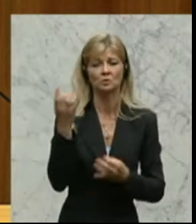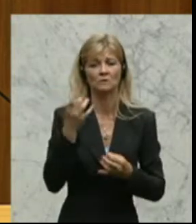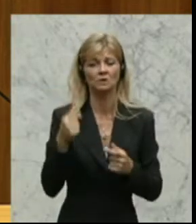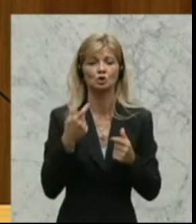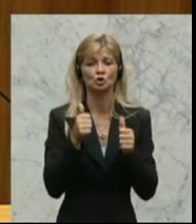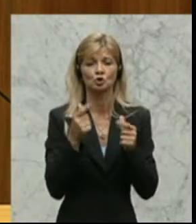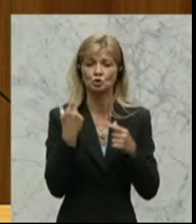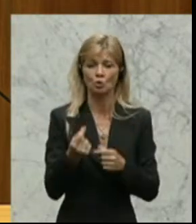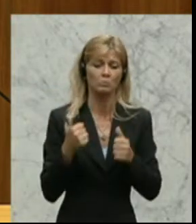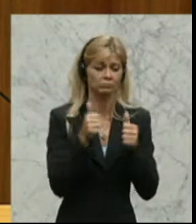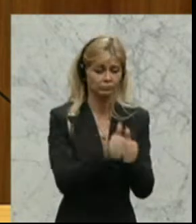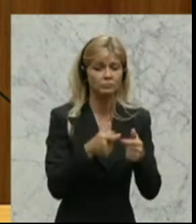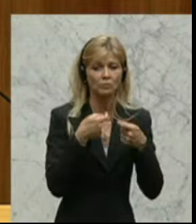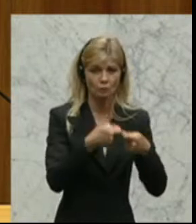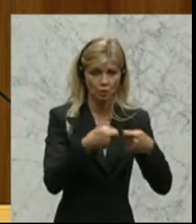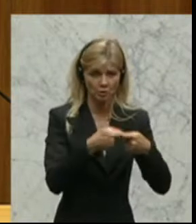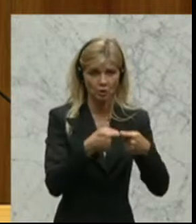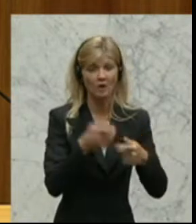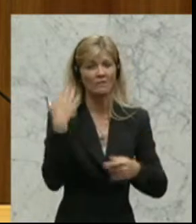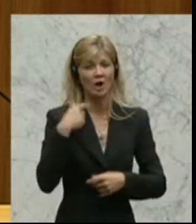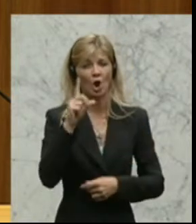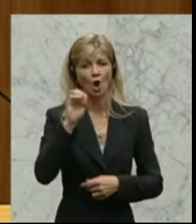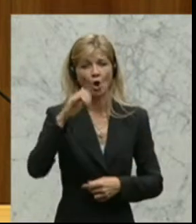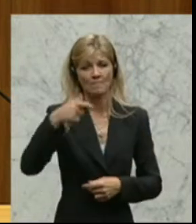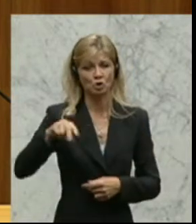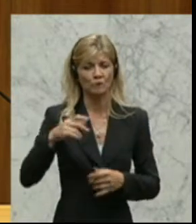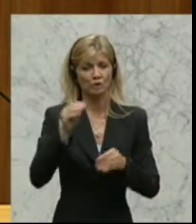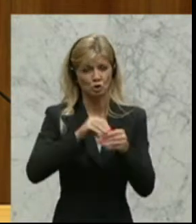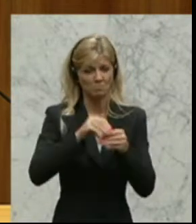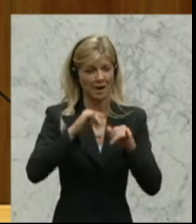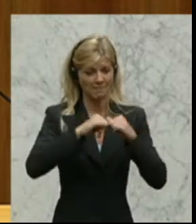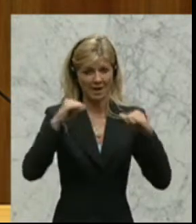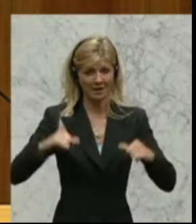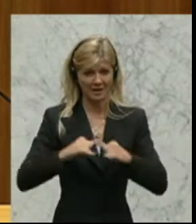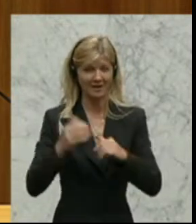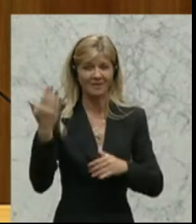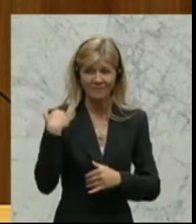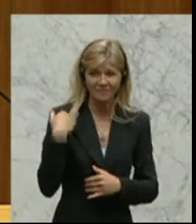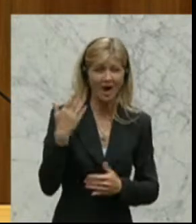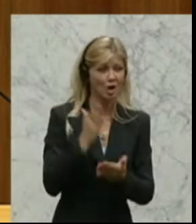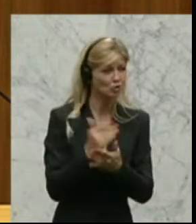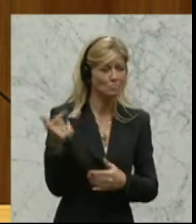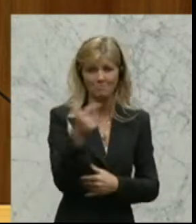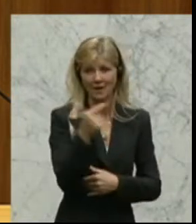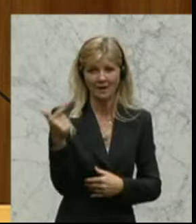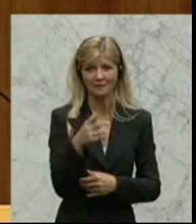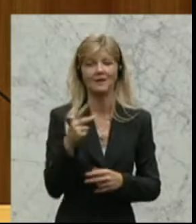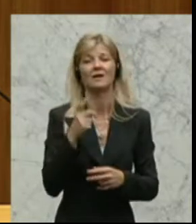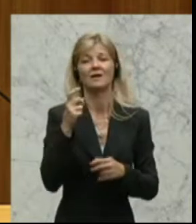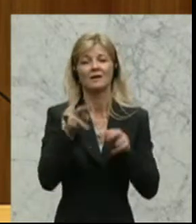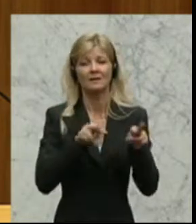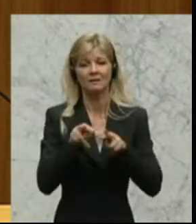Jahre 2012 zwischen den Regierungsfraktionen vereinbart. Und sie ist gerade jetzt wieder abgesagt worden. Also das ist schon etwas